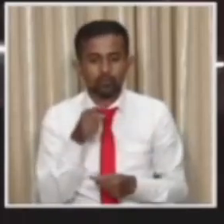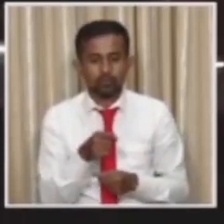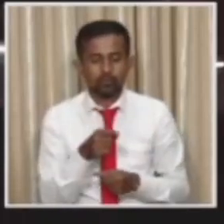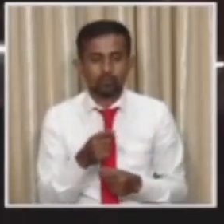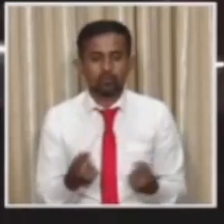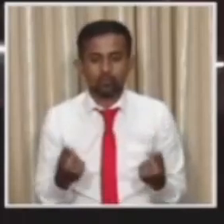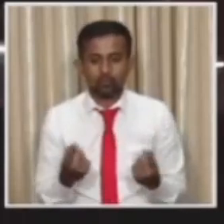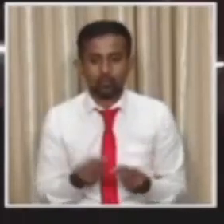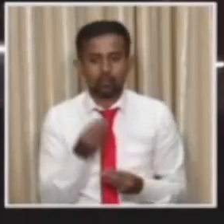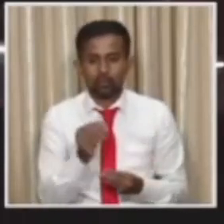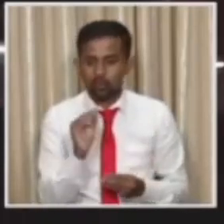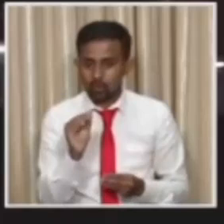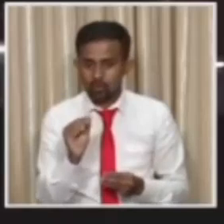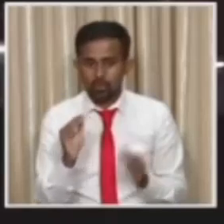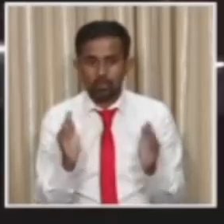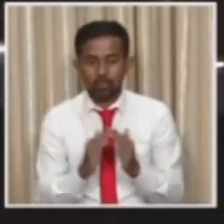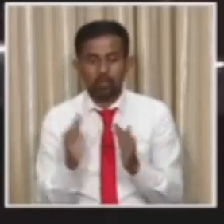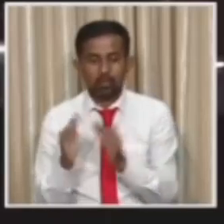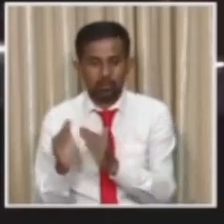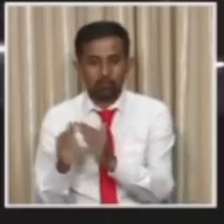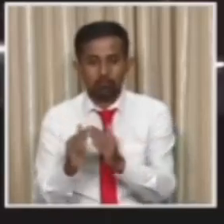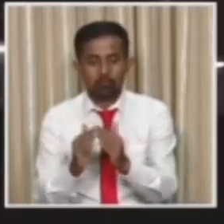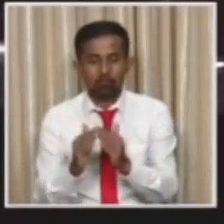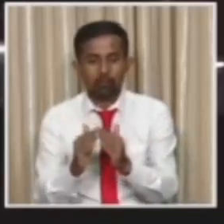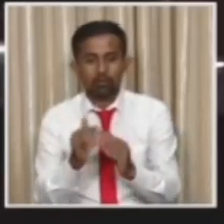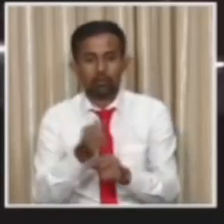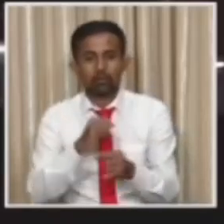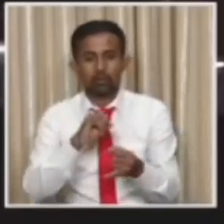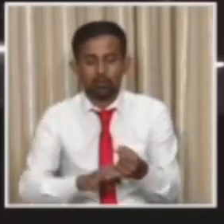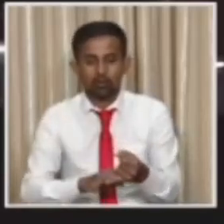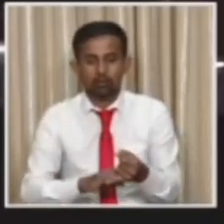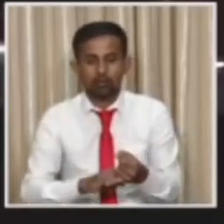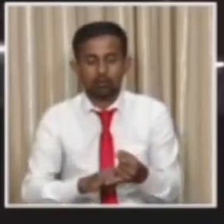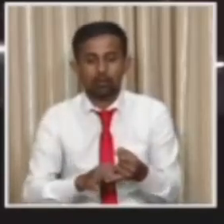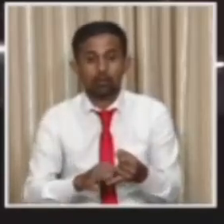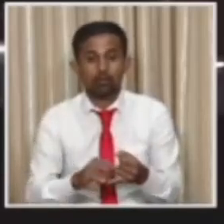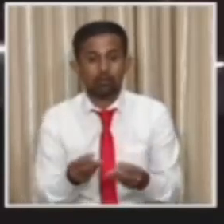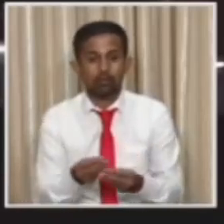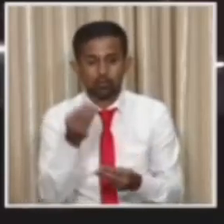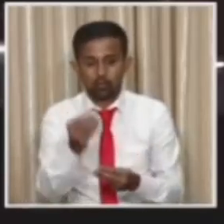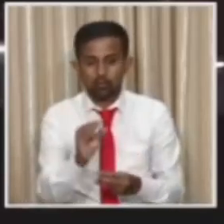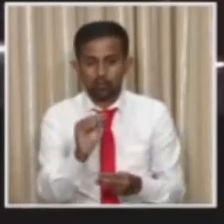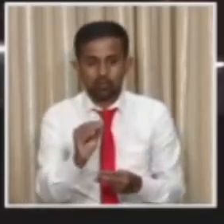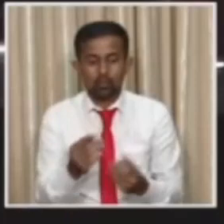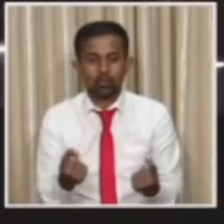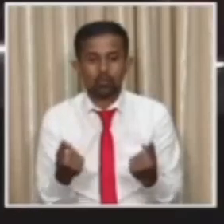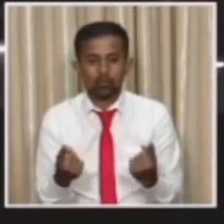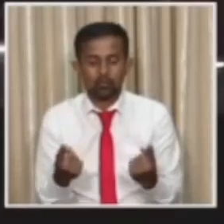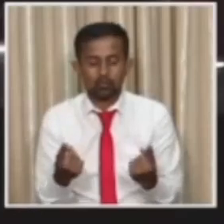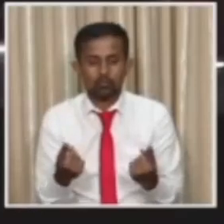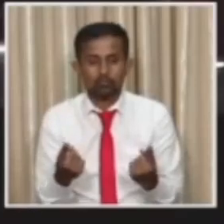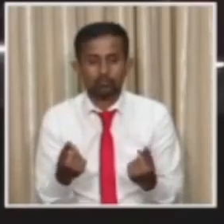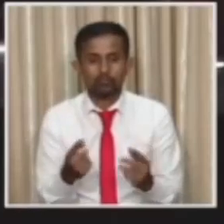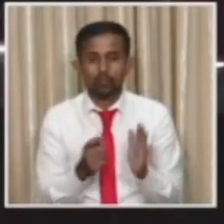කර්මාන්තයට ඒකට අවස්ථාව දීලා තිබ්බනම් ගෙවල් වලට ඒ අපේ ගමේ ඉන්න ගෙවිලියට දීලා තිබ්බනම් ඒ අවශ්‍ය